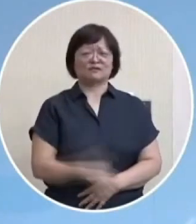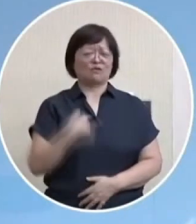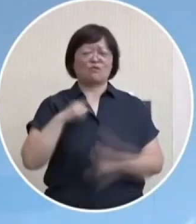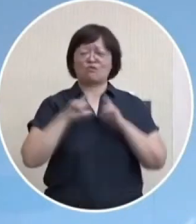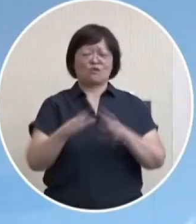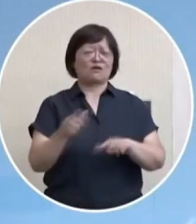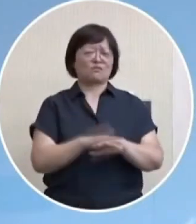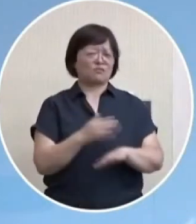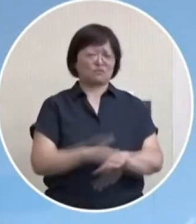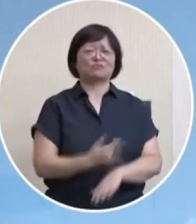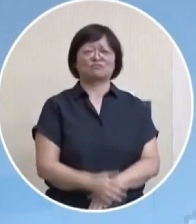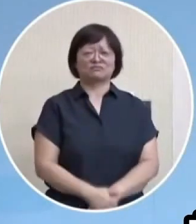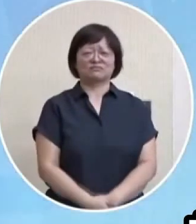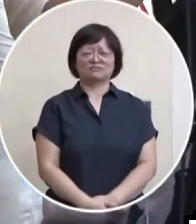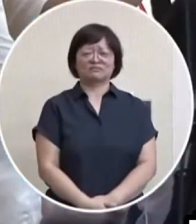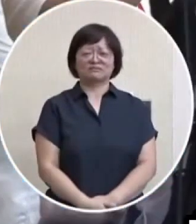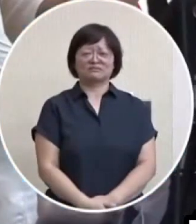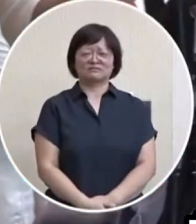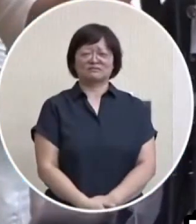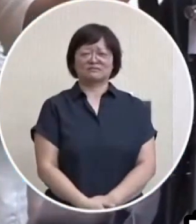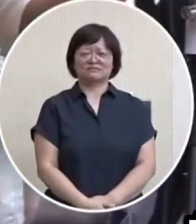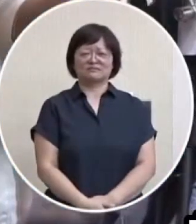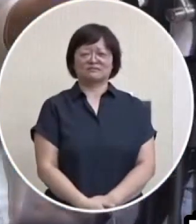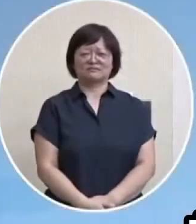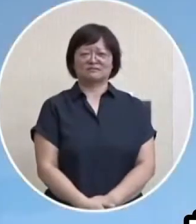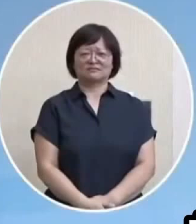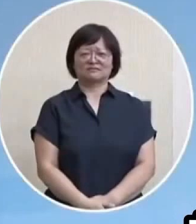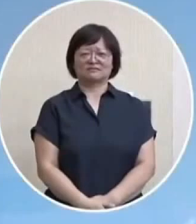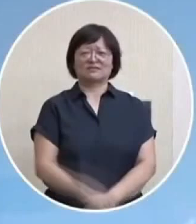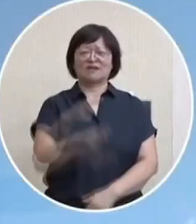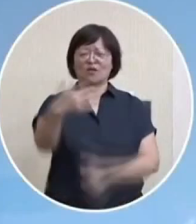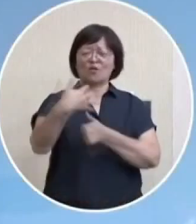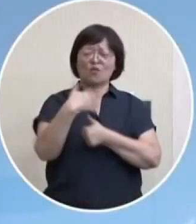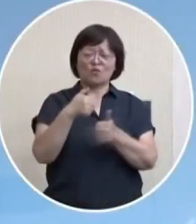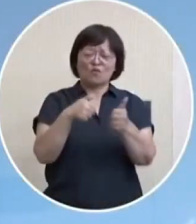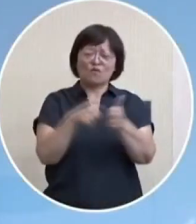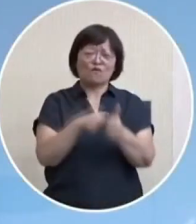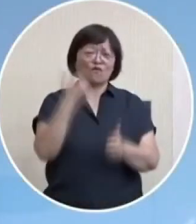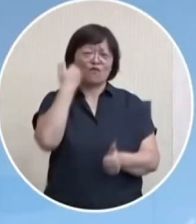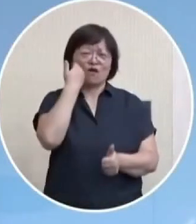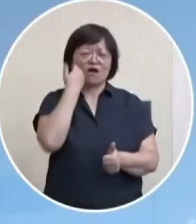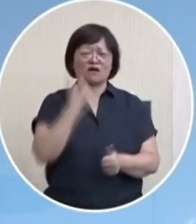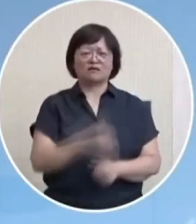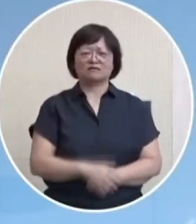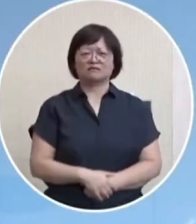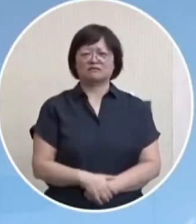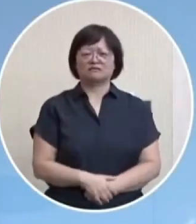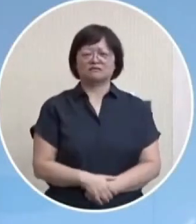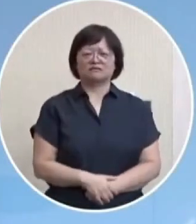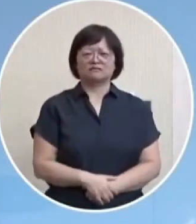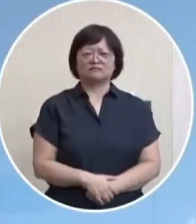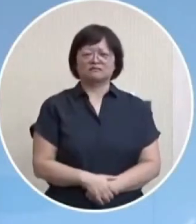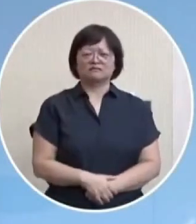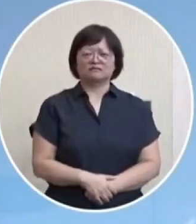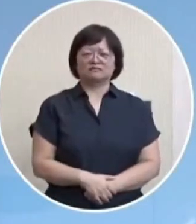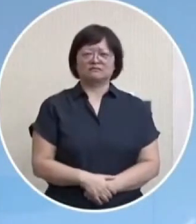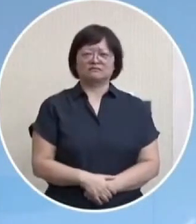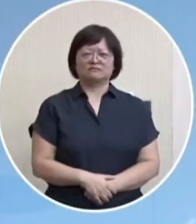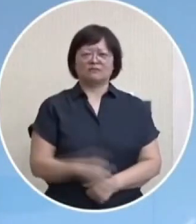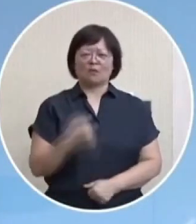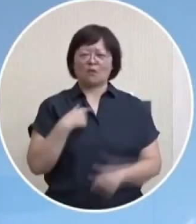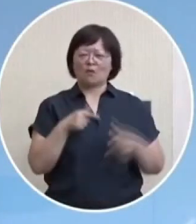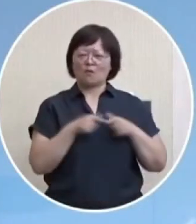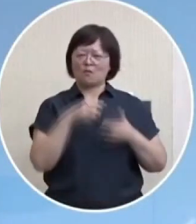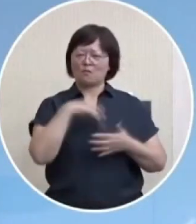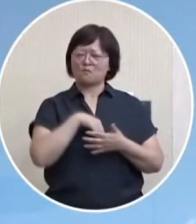答。其实你问的副手人选，我心目中已经